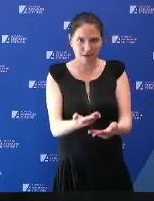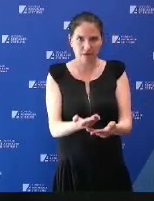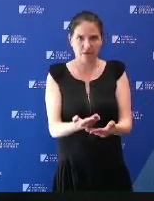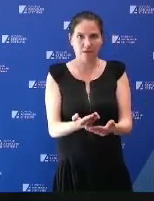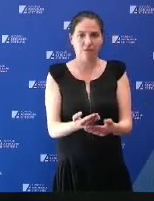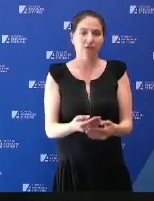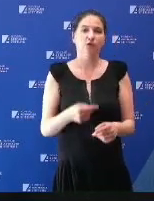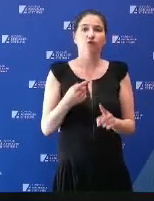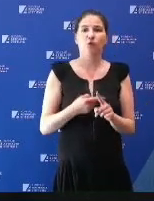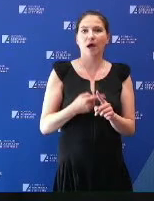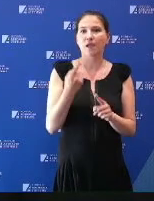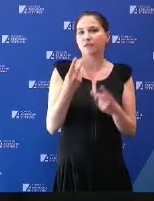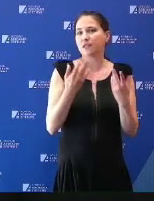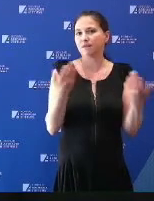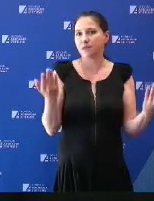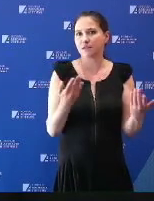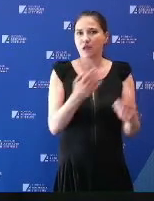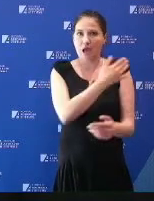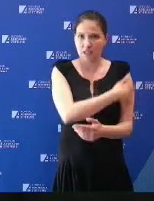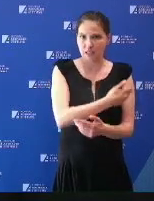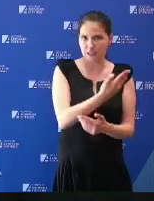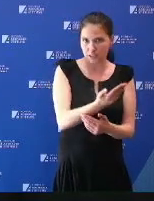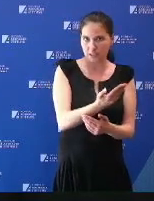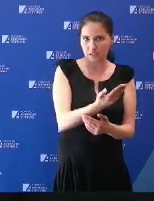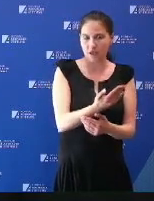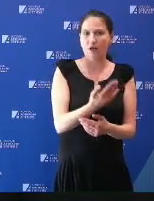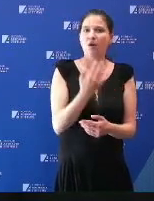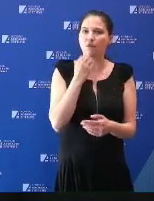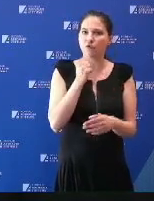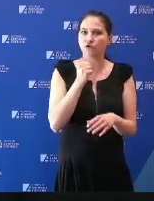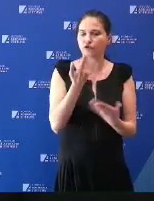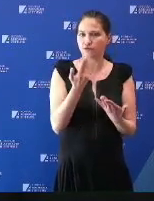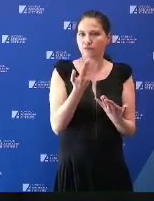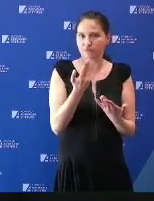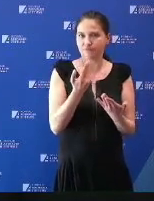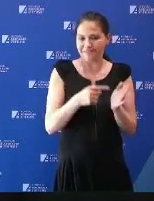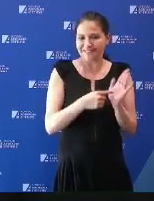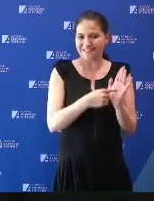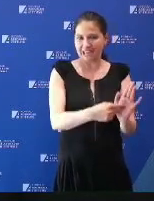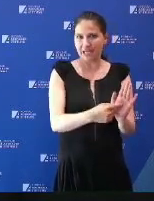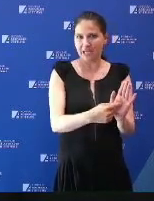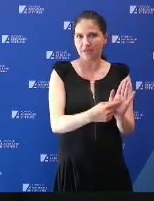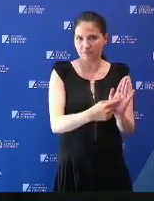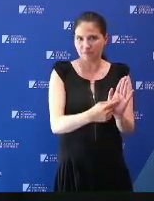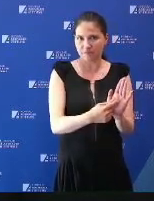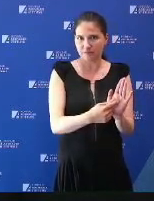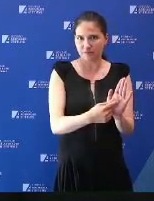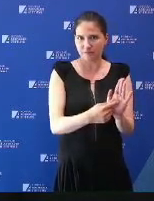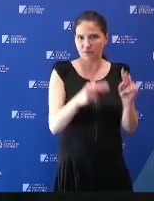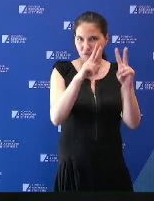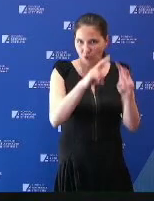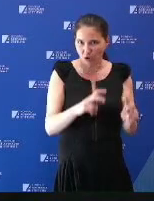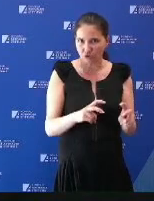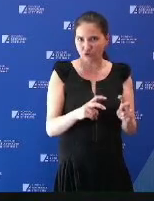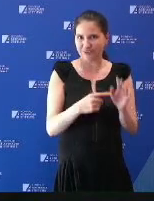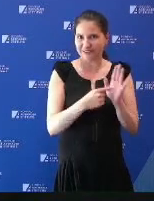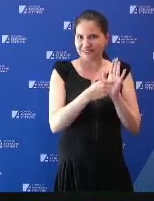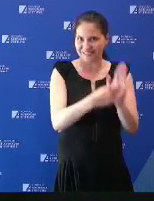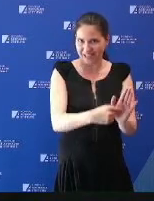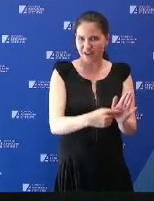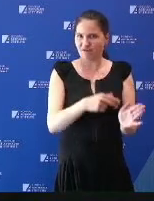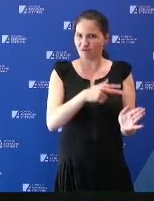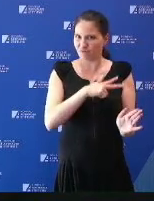darum, hier zum einen zu sensibilisieren, Demonstratoren sichtbar zu machen, also Forschung wirklich zum